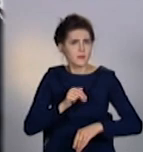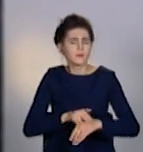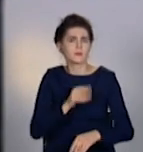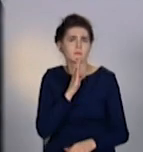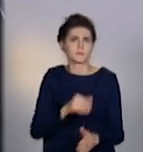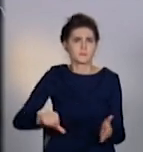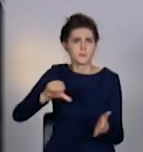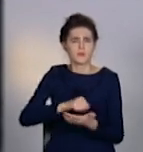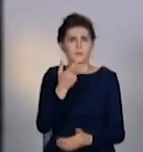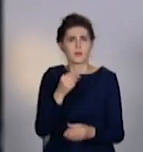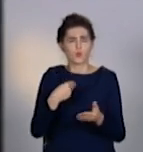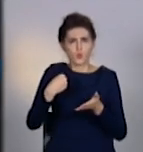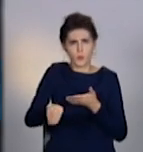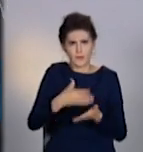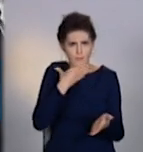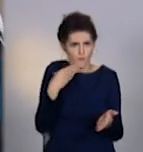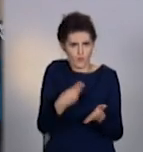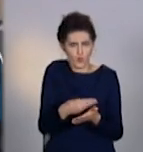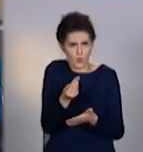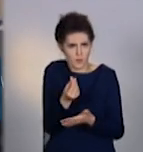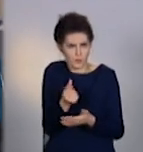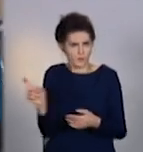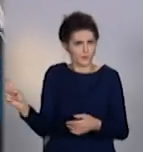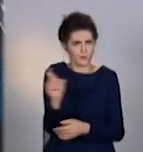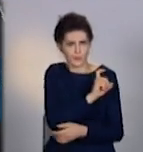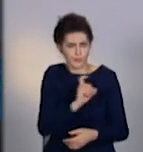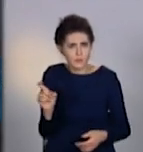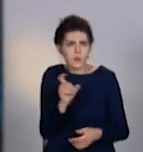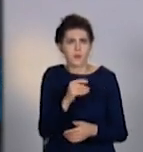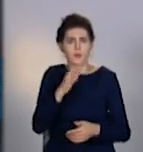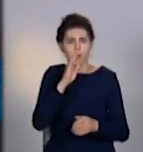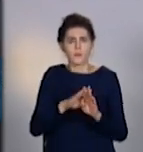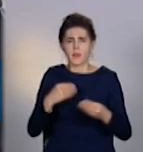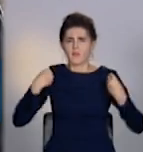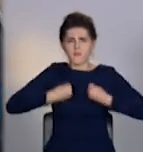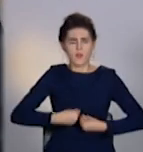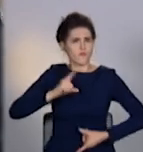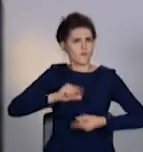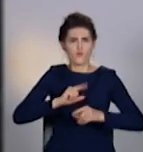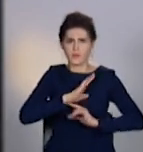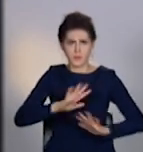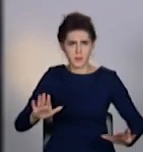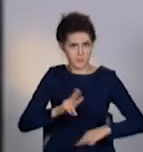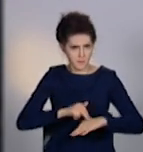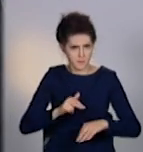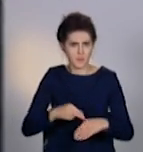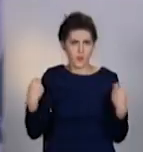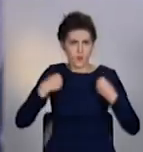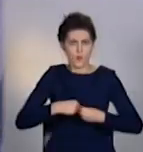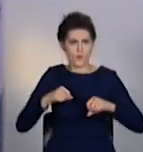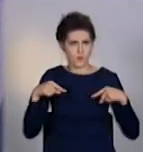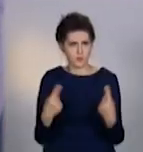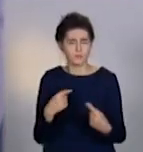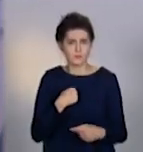Ми купляли балончики за свій рахунок. Я та мої колеги, ми були не по формі, ми так само, як члени громади.